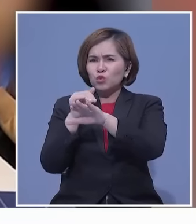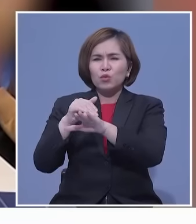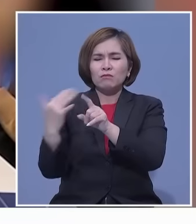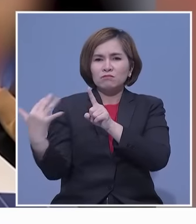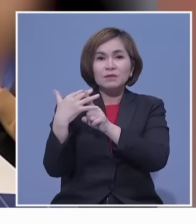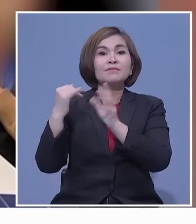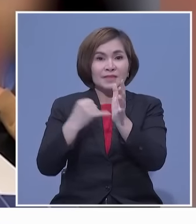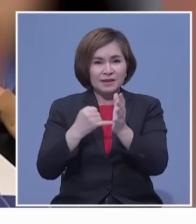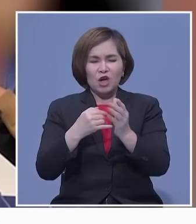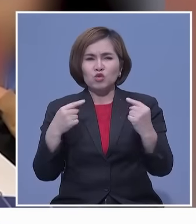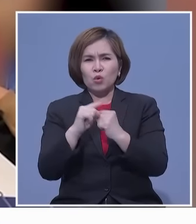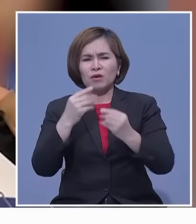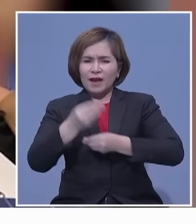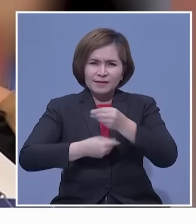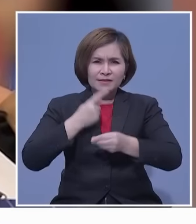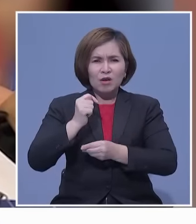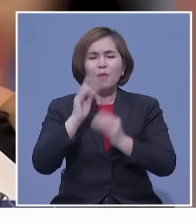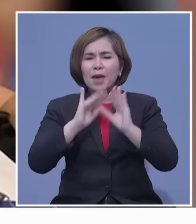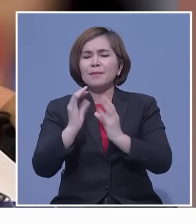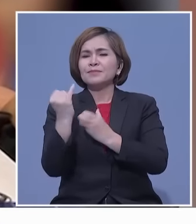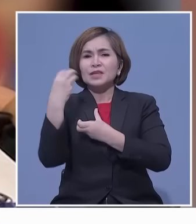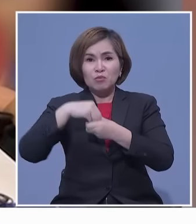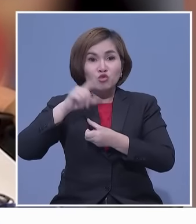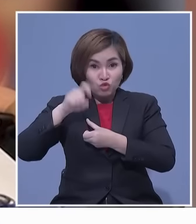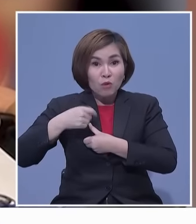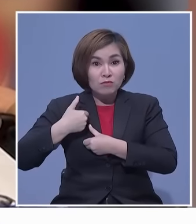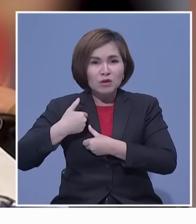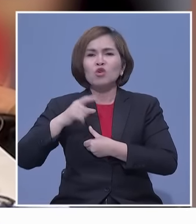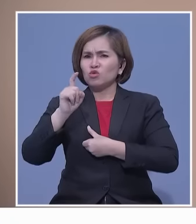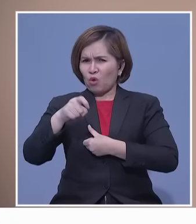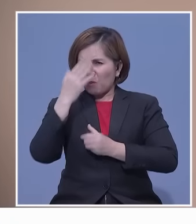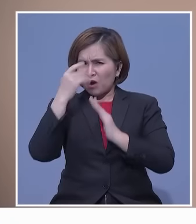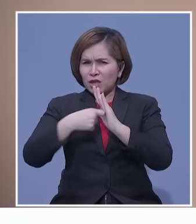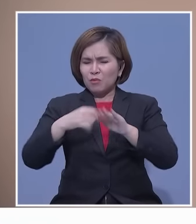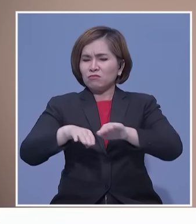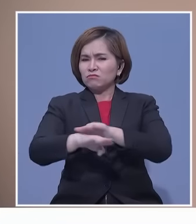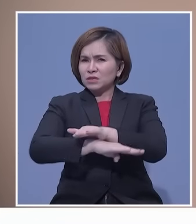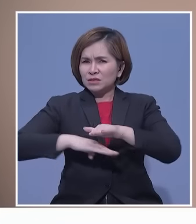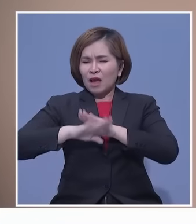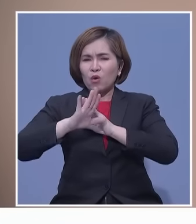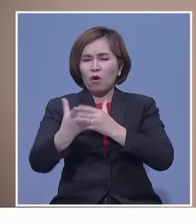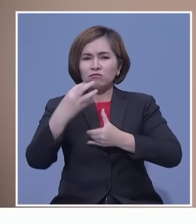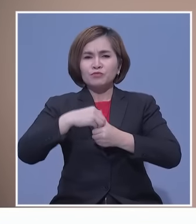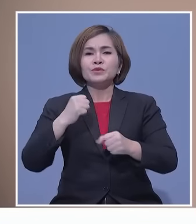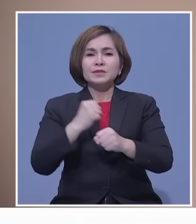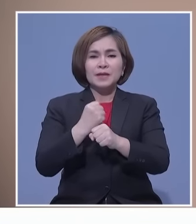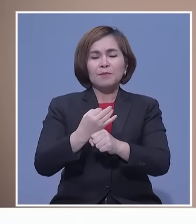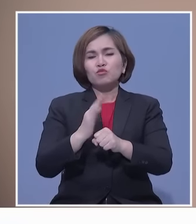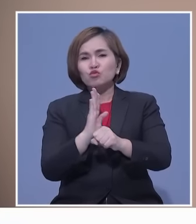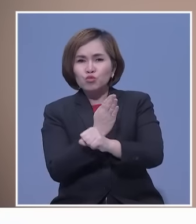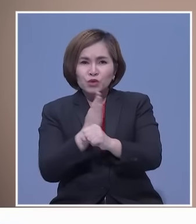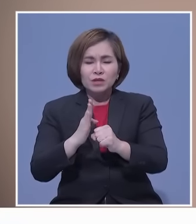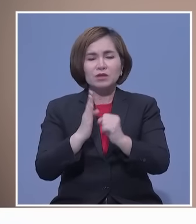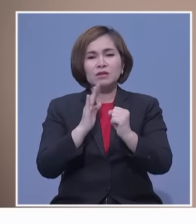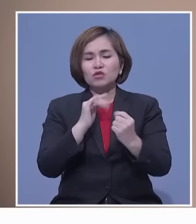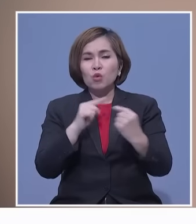จรรยาบรรณทางการตลาดควรมีมยคะจรรยาบรรณทางการตลาดควรมีเป็นพื้นฐานทั้งในมุมนักธุรกิจและถ้าเป็น